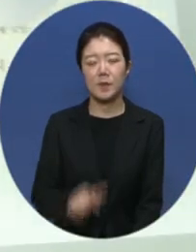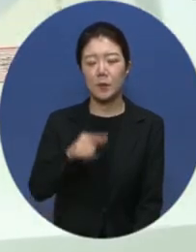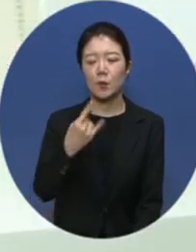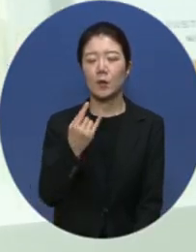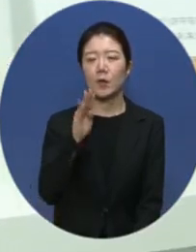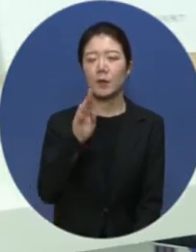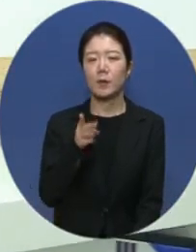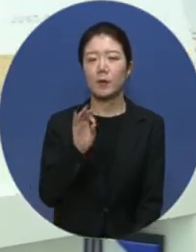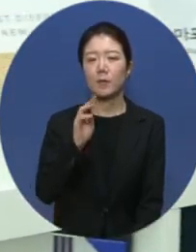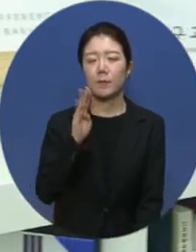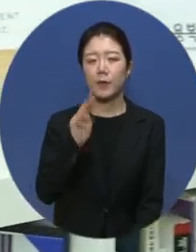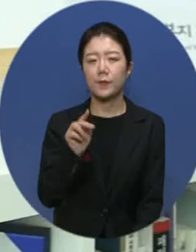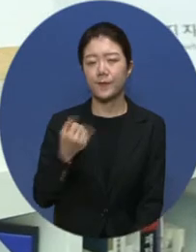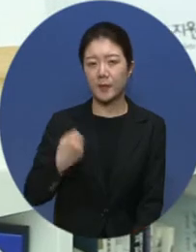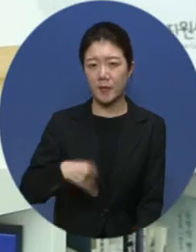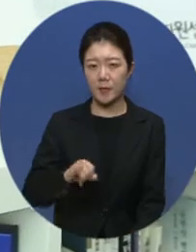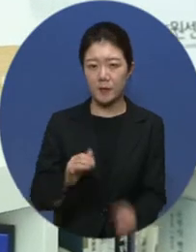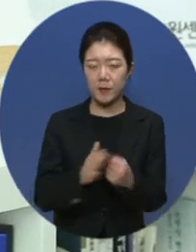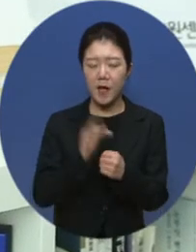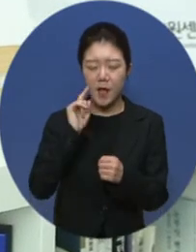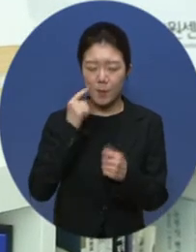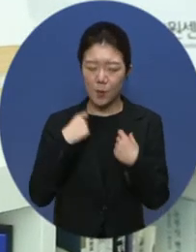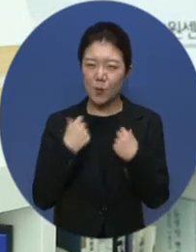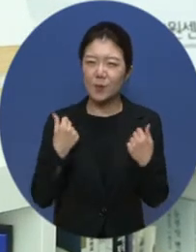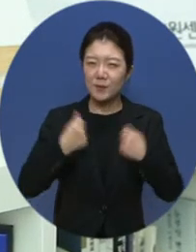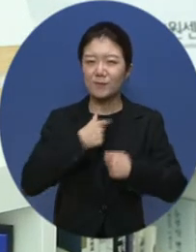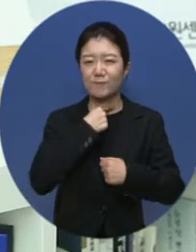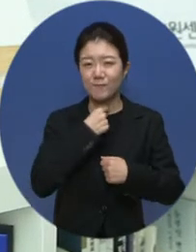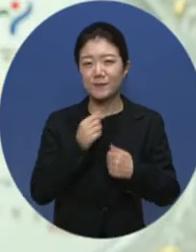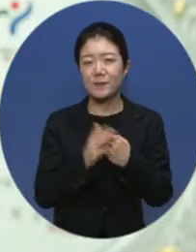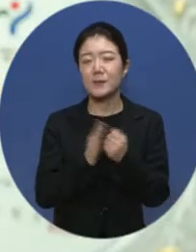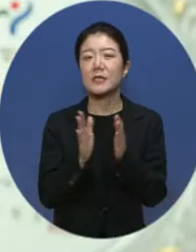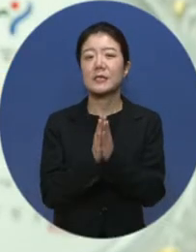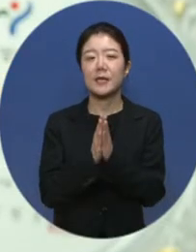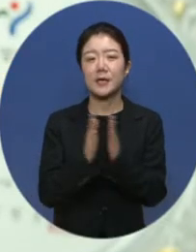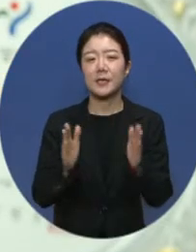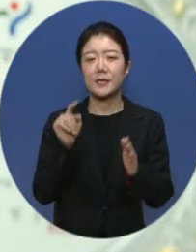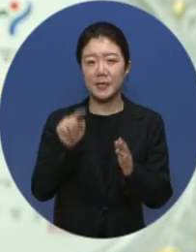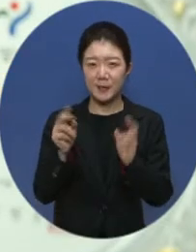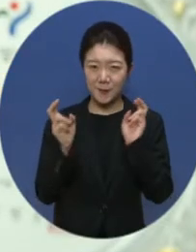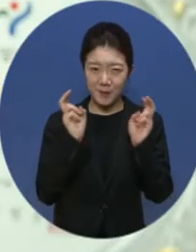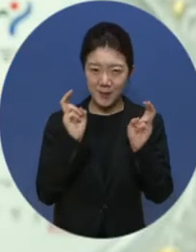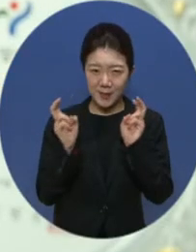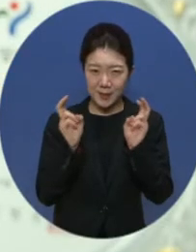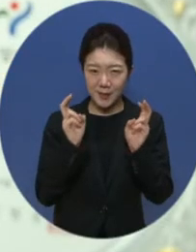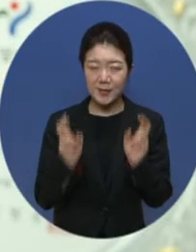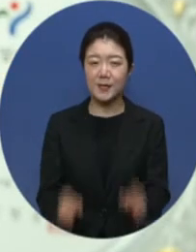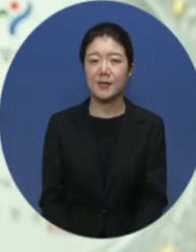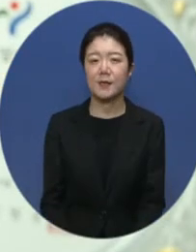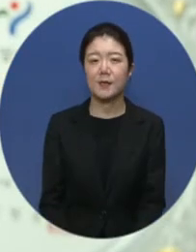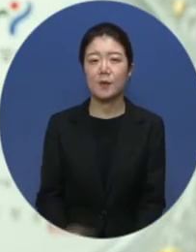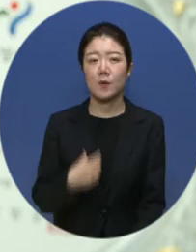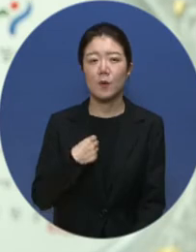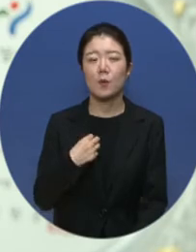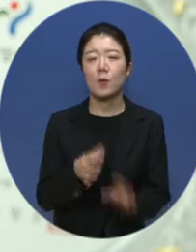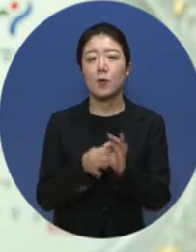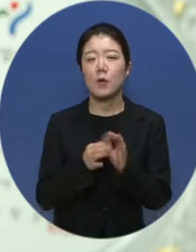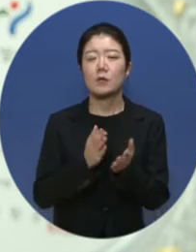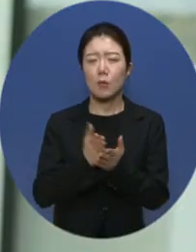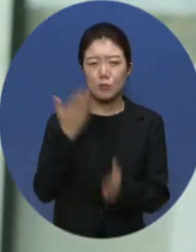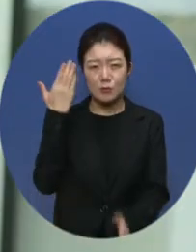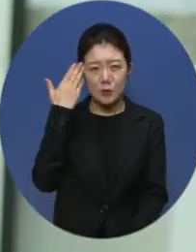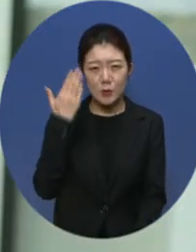뇌병변을 앓고 있는 딸아이에게 예쁜 옷을 입히고 싶어 시작됐다는 베터베이직. 의류 관련 전문